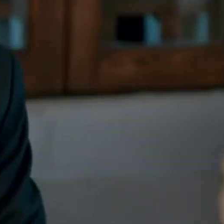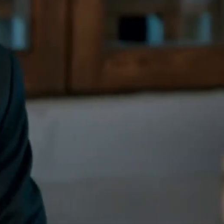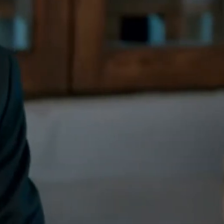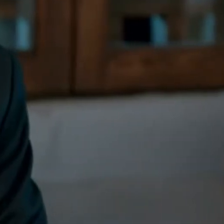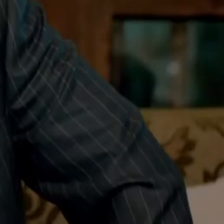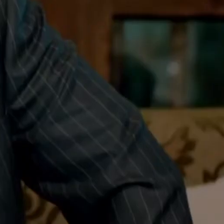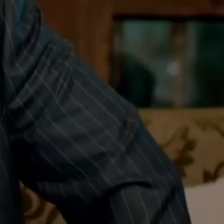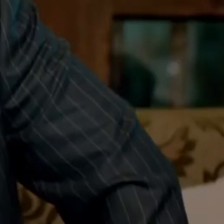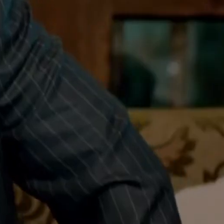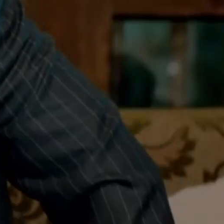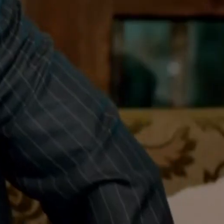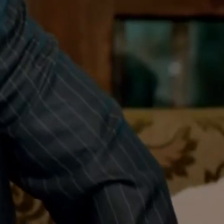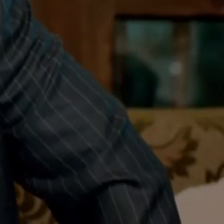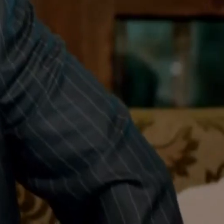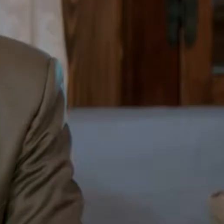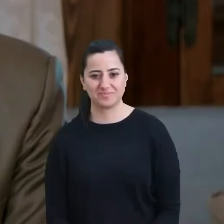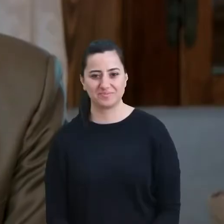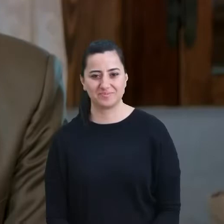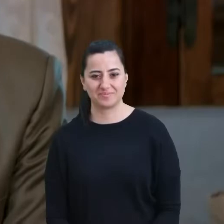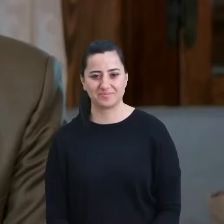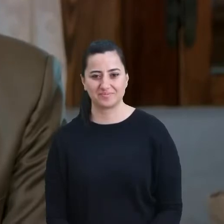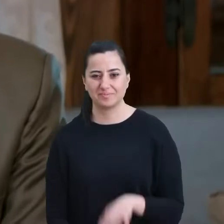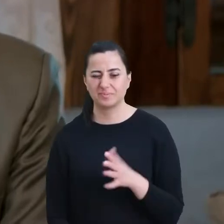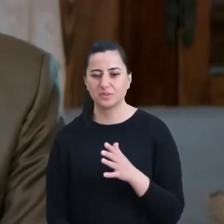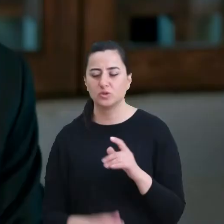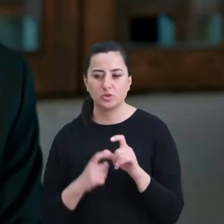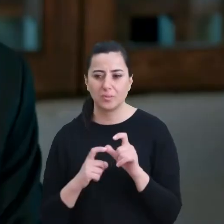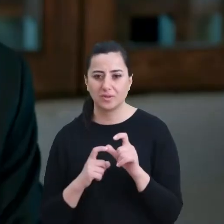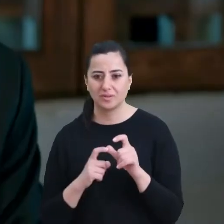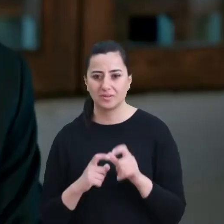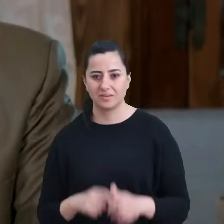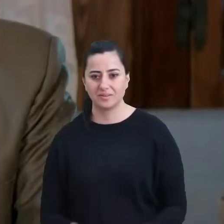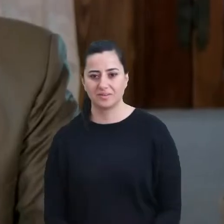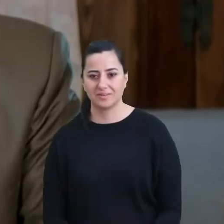Halil'e bakıp gergince gülümsedi. Pişt, Süleyman.